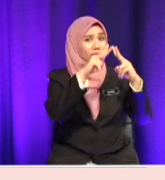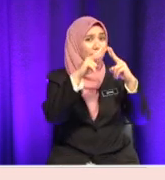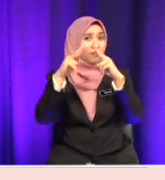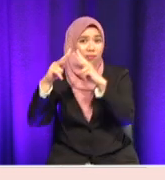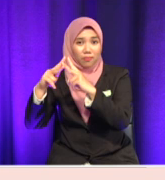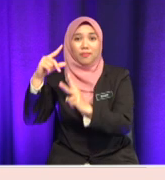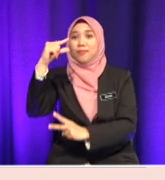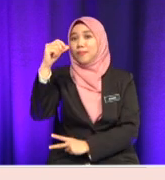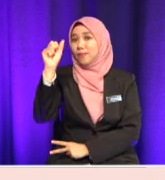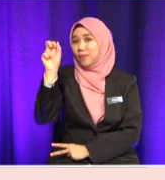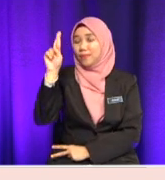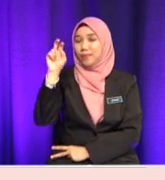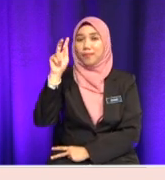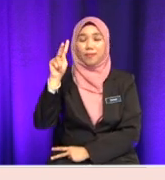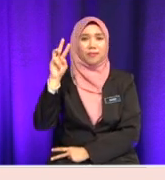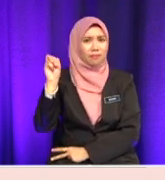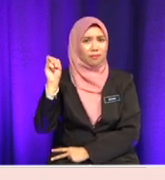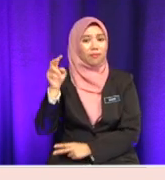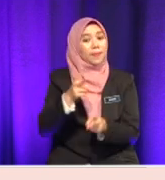Pak Majid